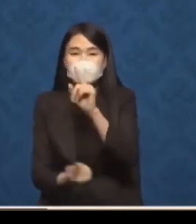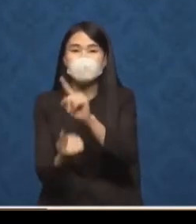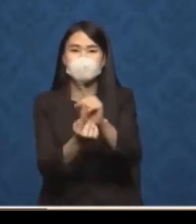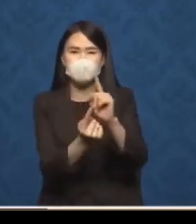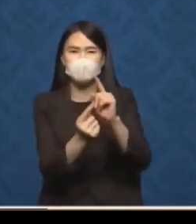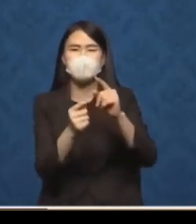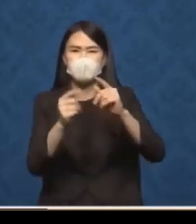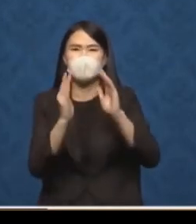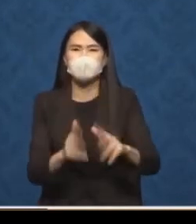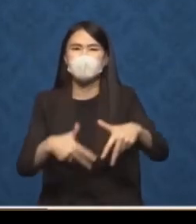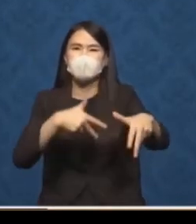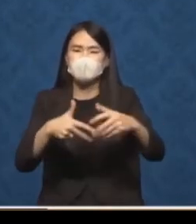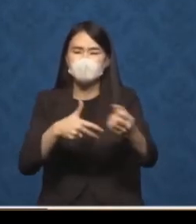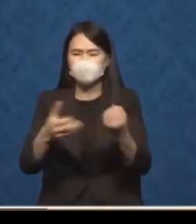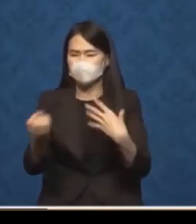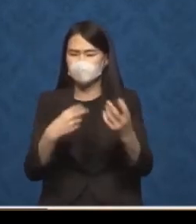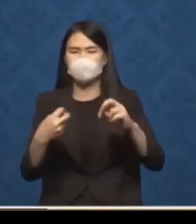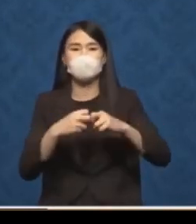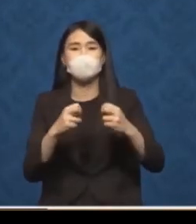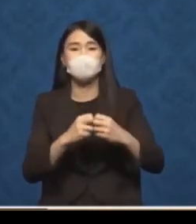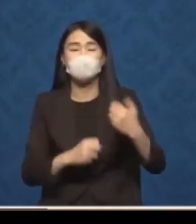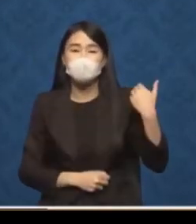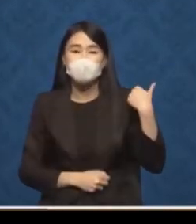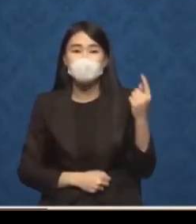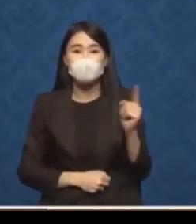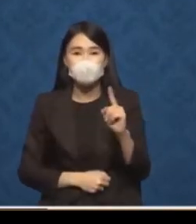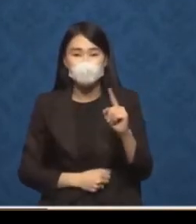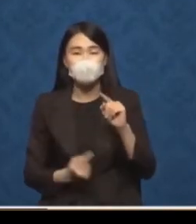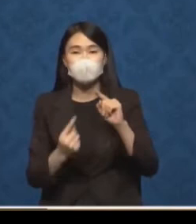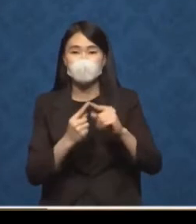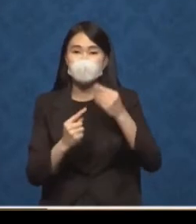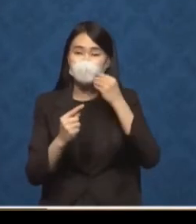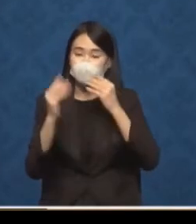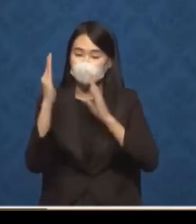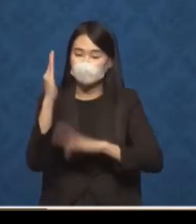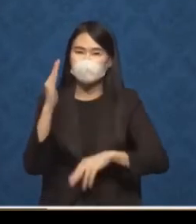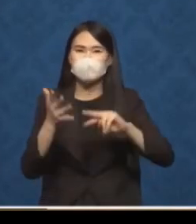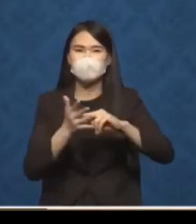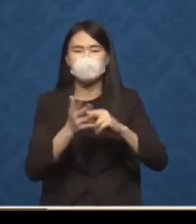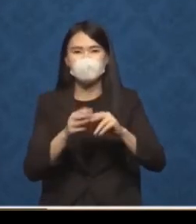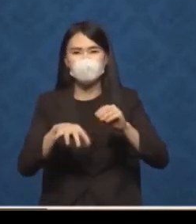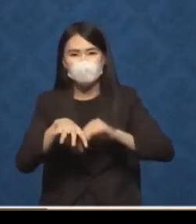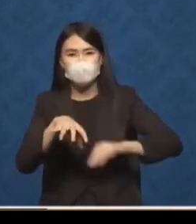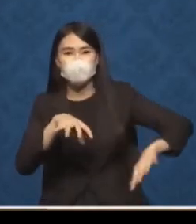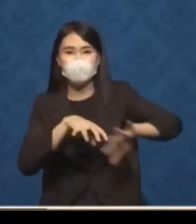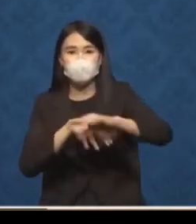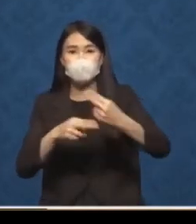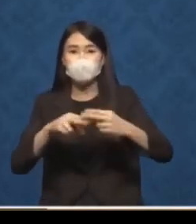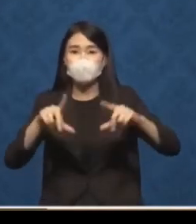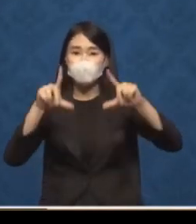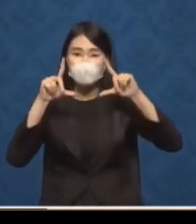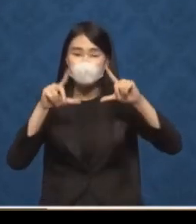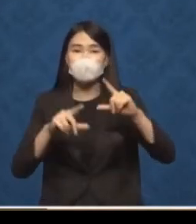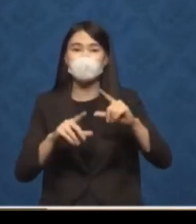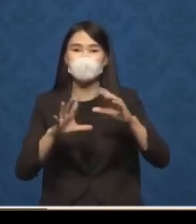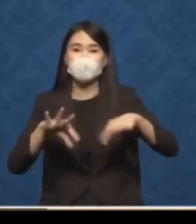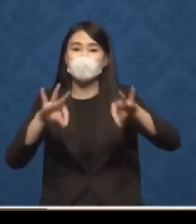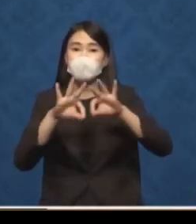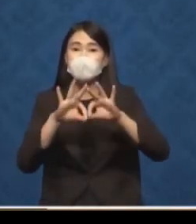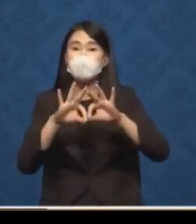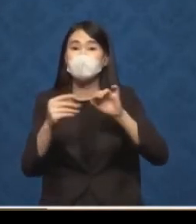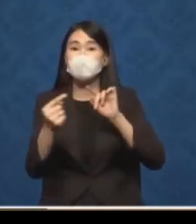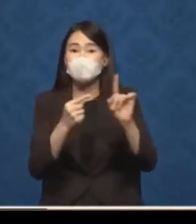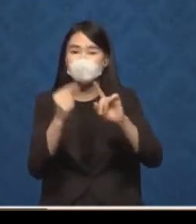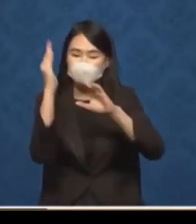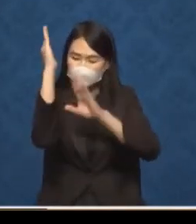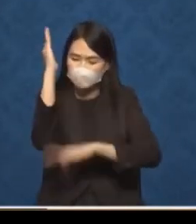าต่างๆโดยเฉพาะปัญหาในพื้นที่บนเกาะสำคัญในภาคใต้เกาะสำคัญแต่ละ